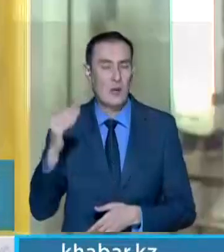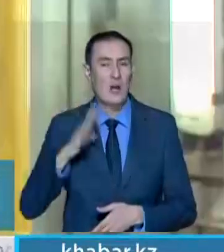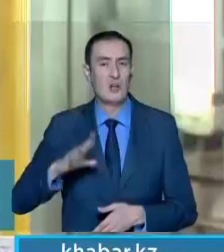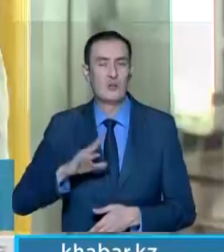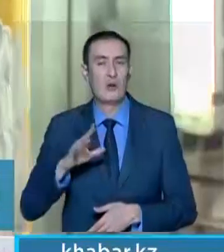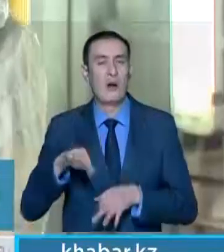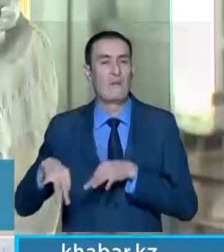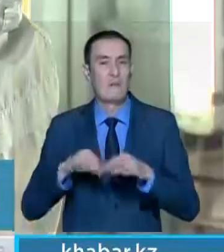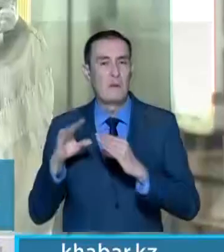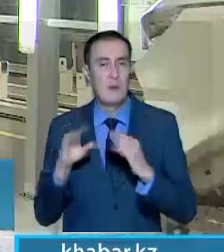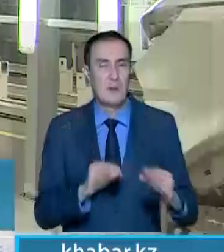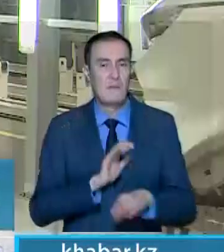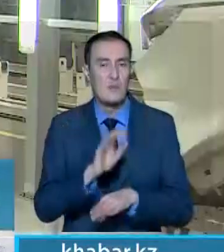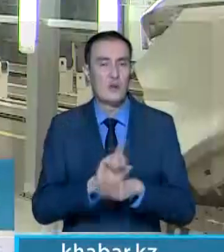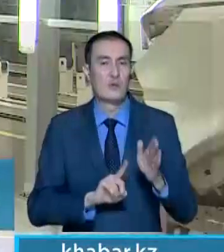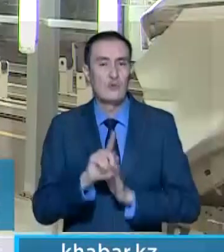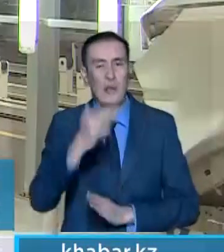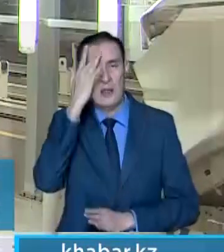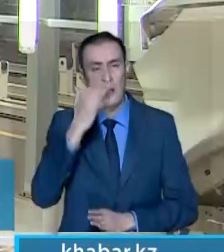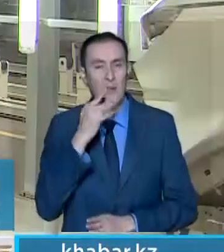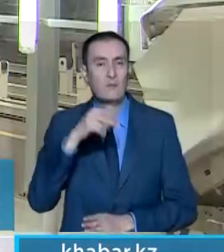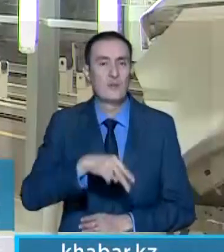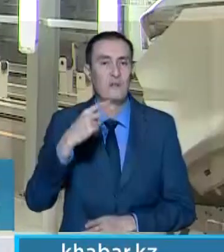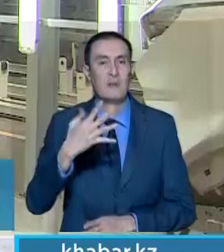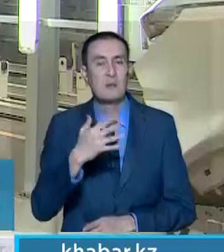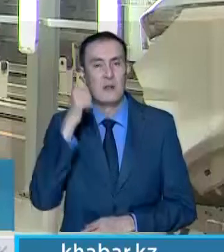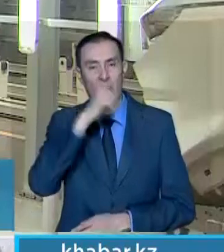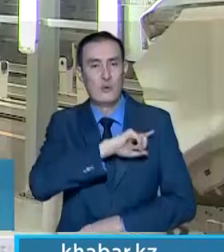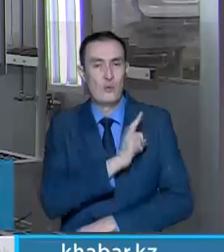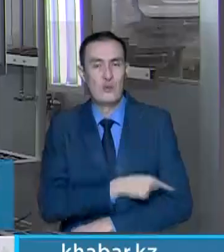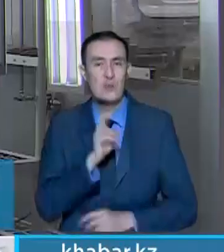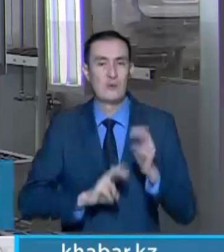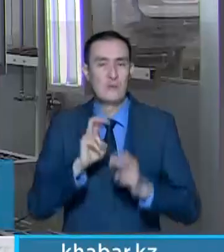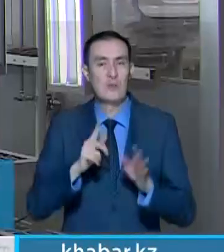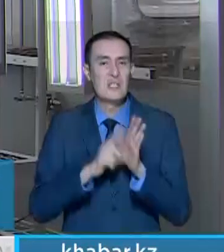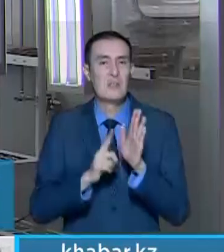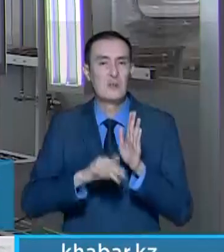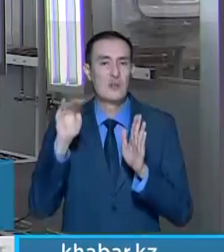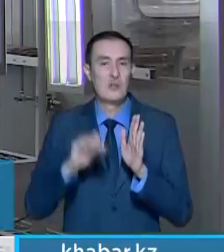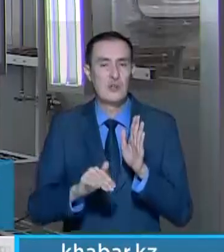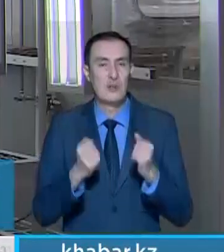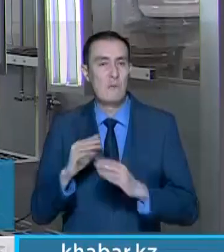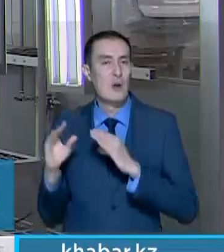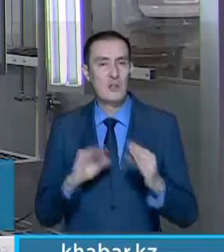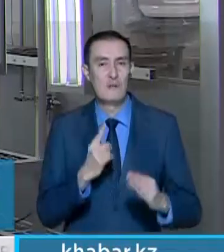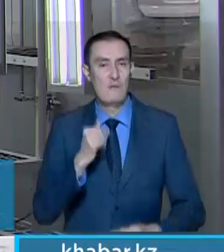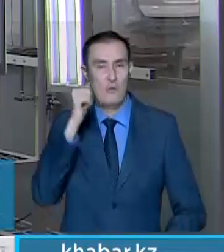Ожидается, что автомобили начнут сходить с конвейера летом 2025 года. Мощность завода 70 тысяч машин в